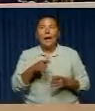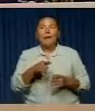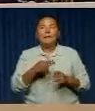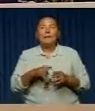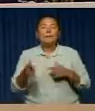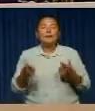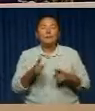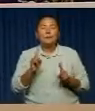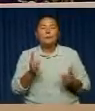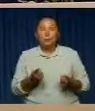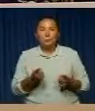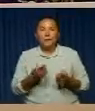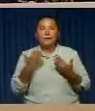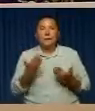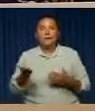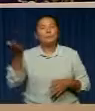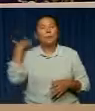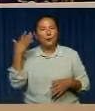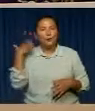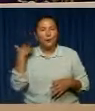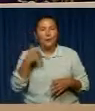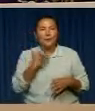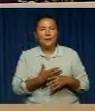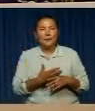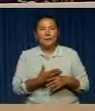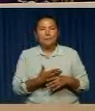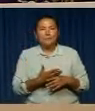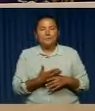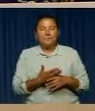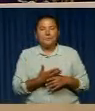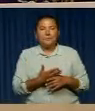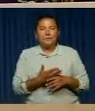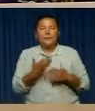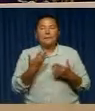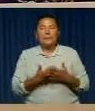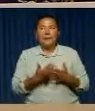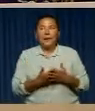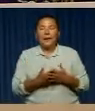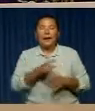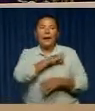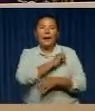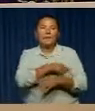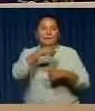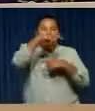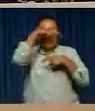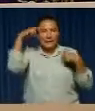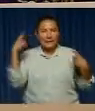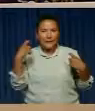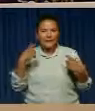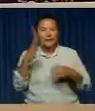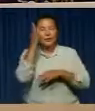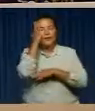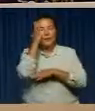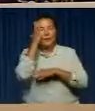дайын болса екен, жарайды, ол енді бұрынғы әдетін бұзбай ақ қойсын, жарайды. Бірақ қатты терлегенде жай көрпенің астына жатып алып